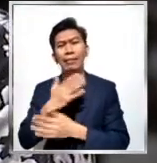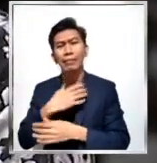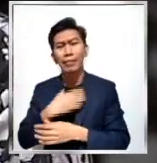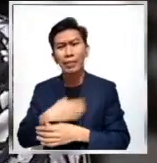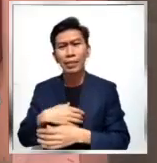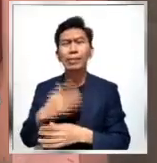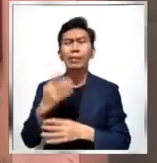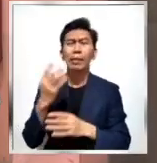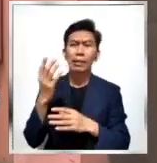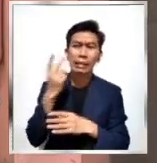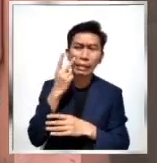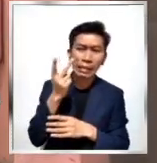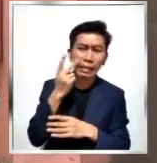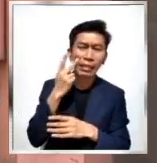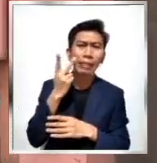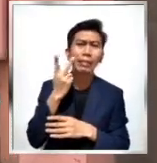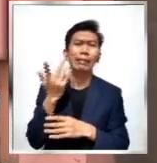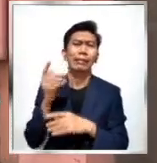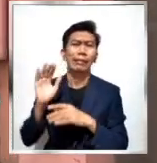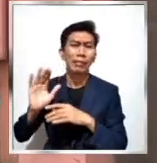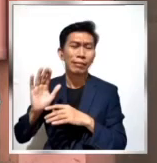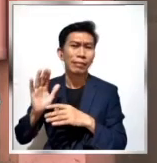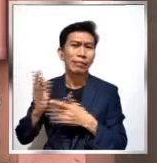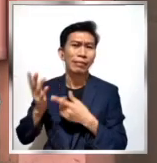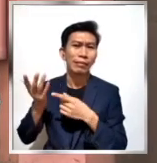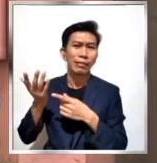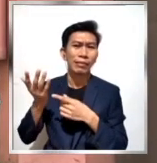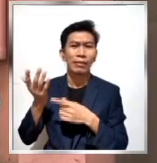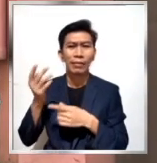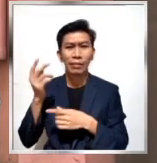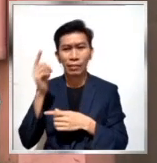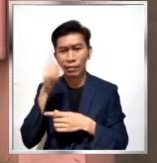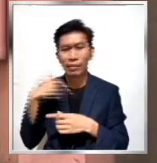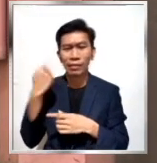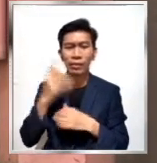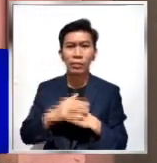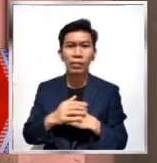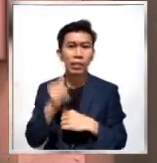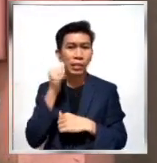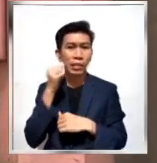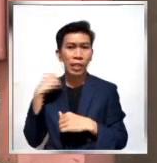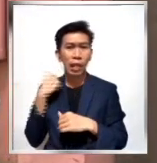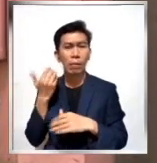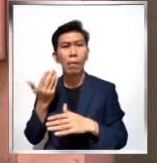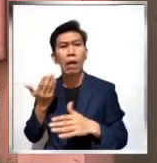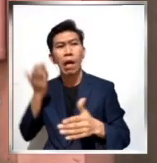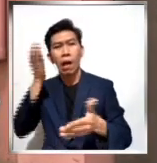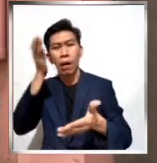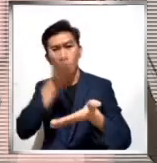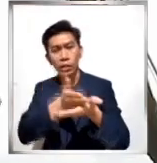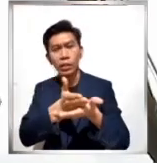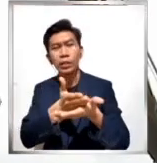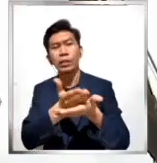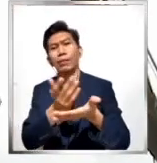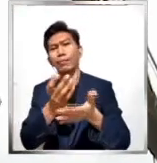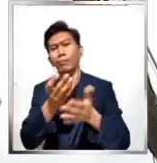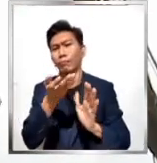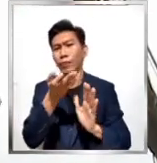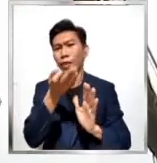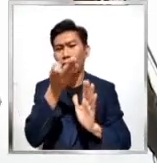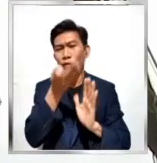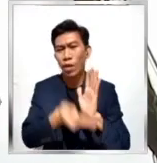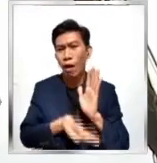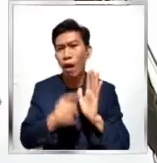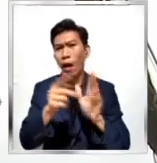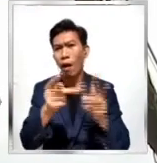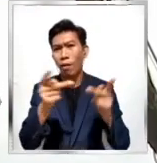buhay. Kagabi, dinala sa isang funeral parlor sa Quezon City para iburo lang sinasabing labi ni Carandi. Pero pagsapit ng